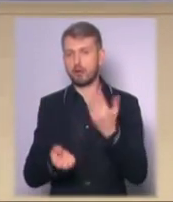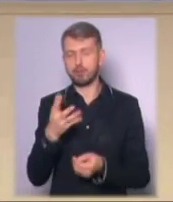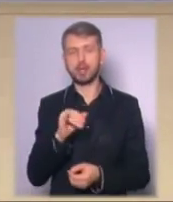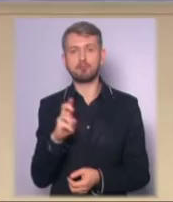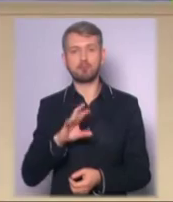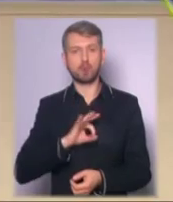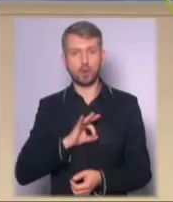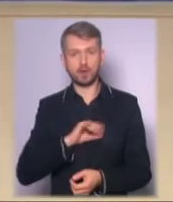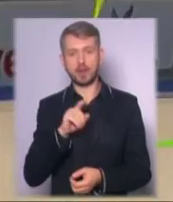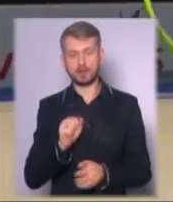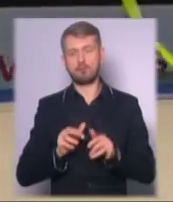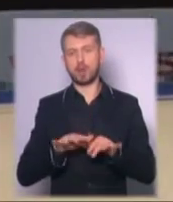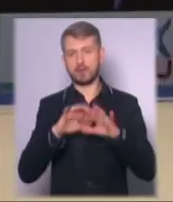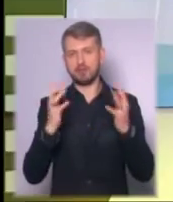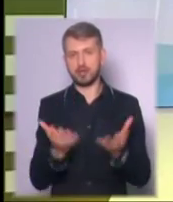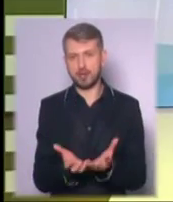за вправи з м'ячем.